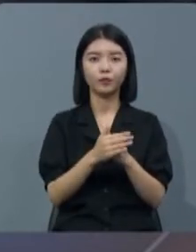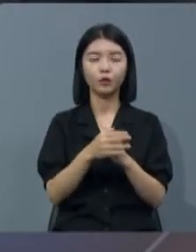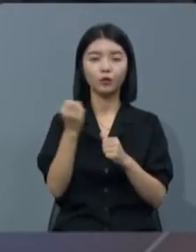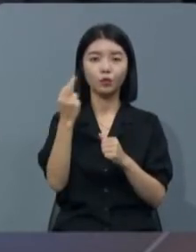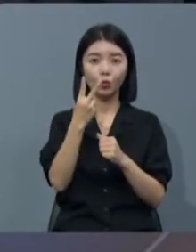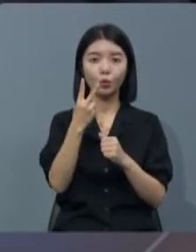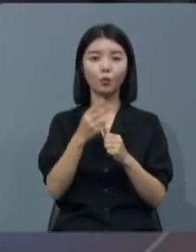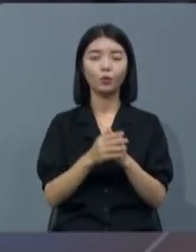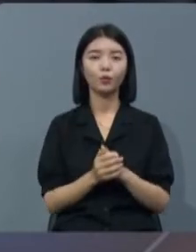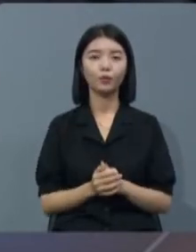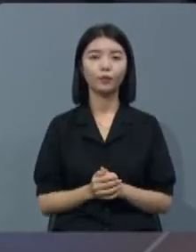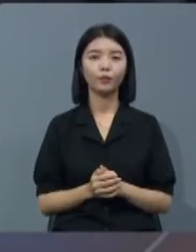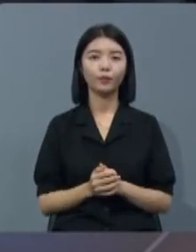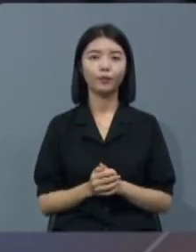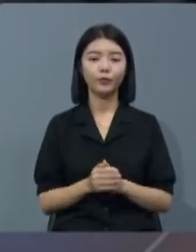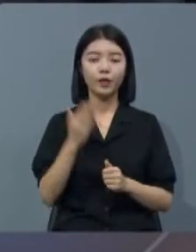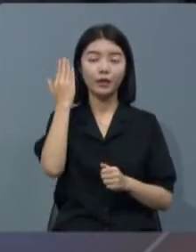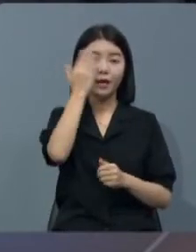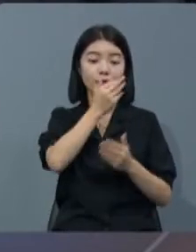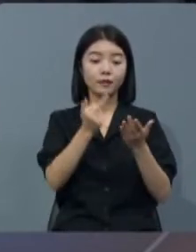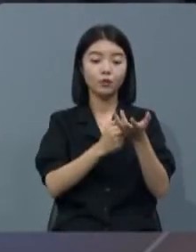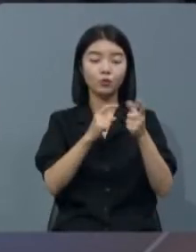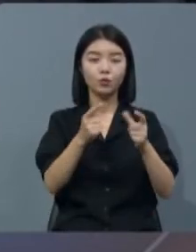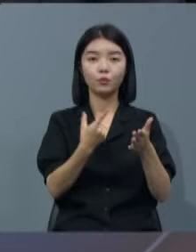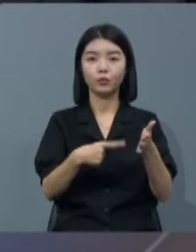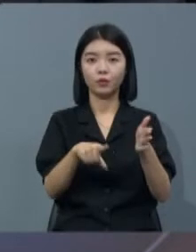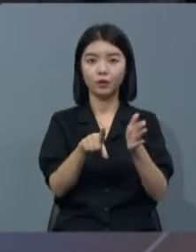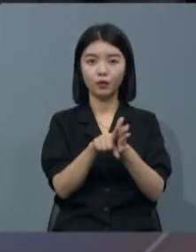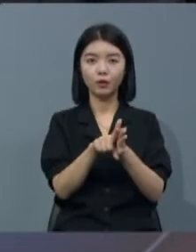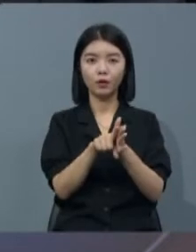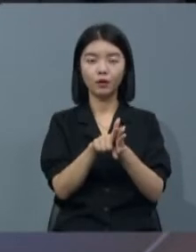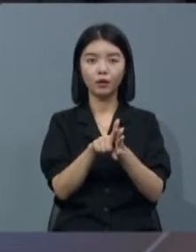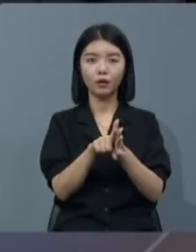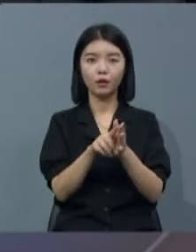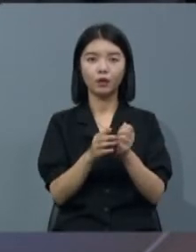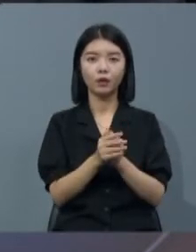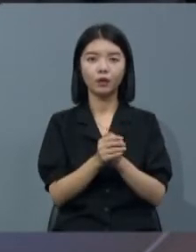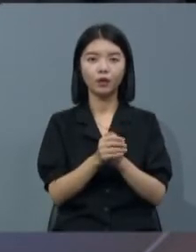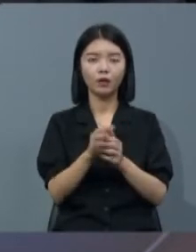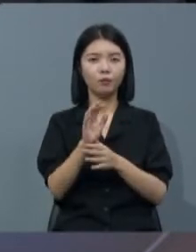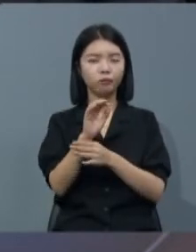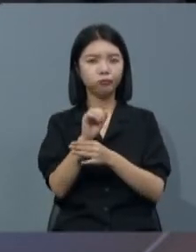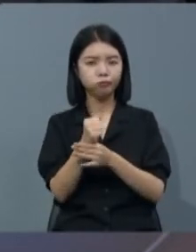하나는 이 청정 제주를 위해 이 폐자원이